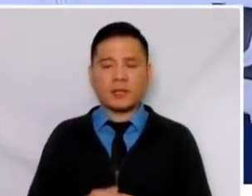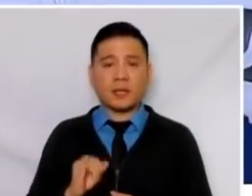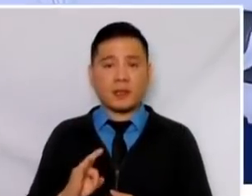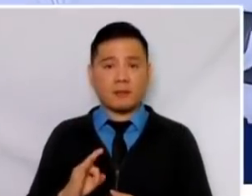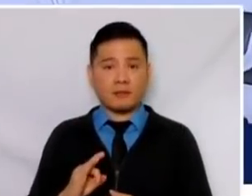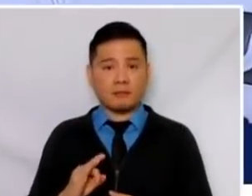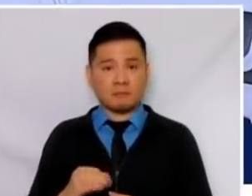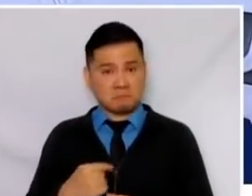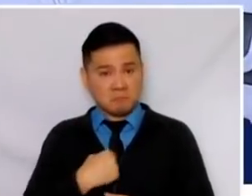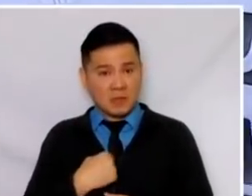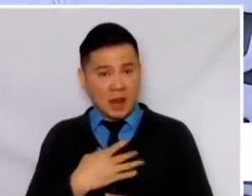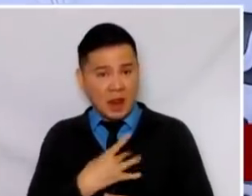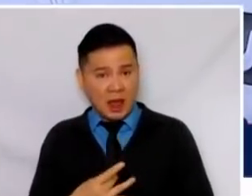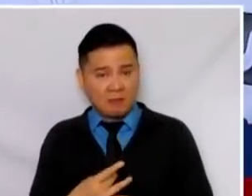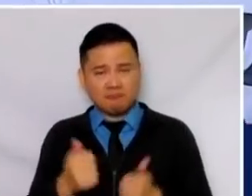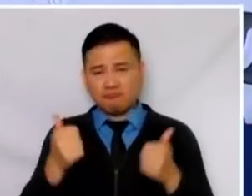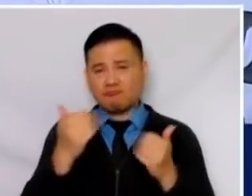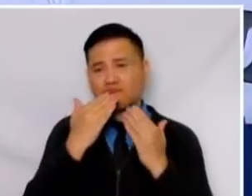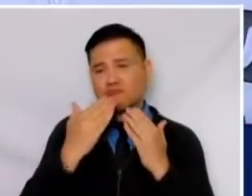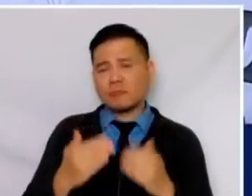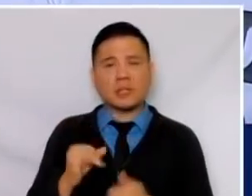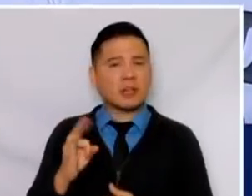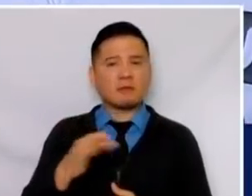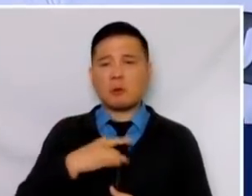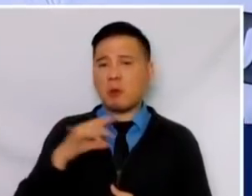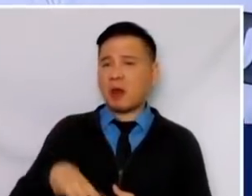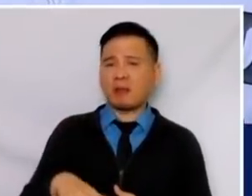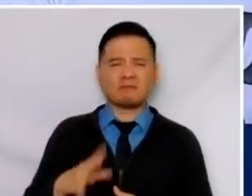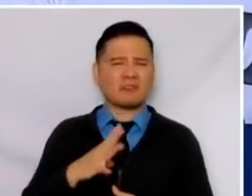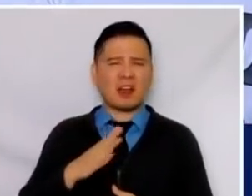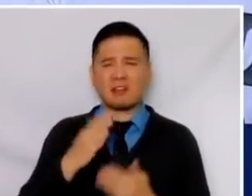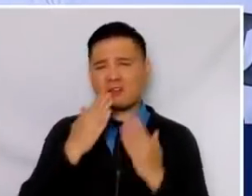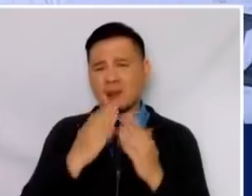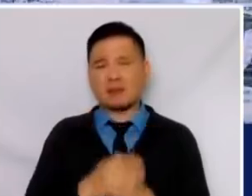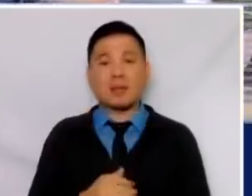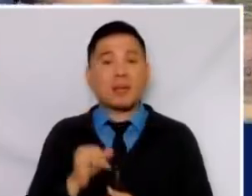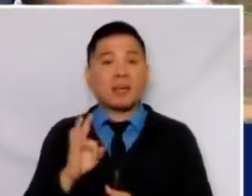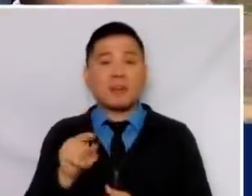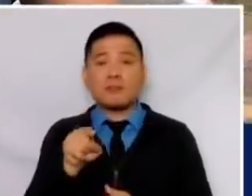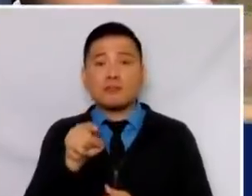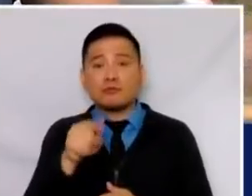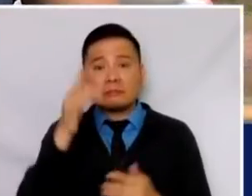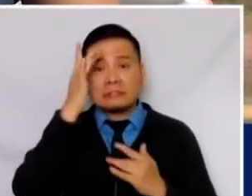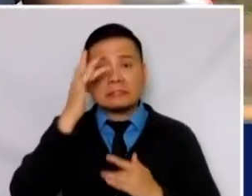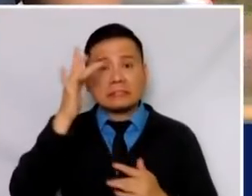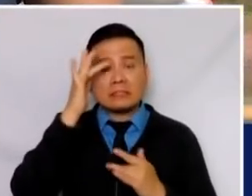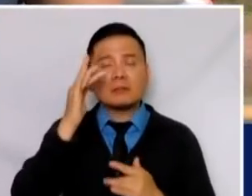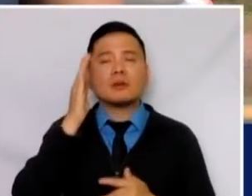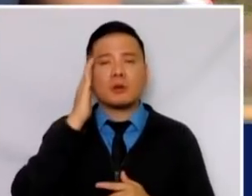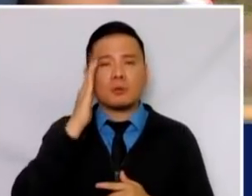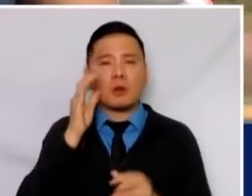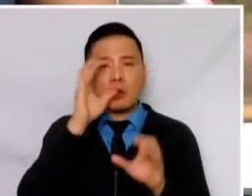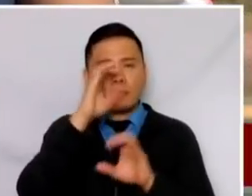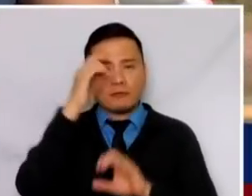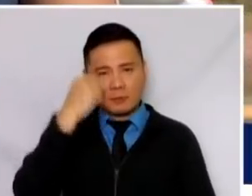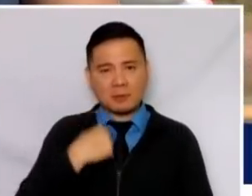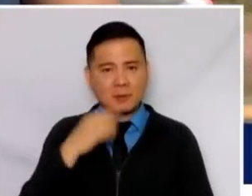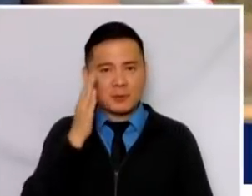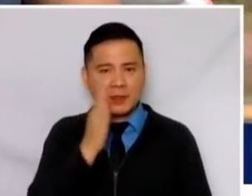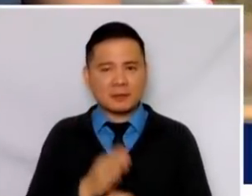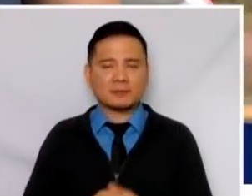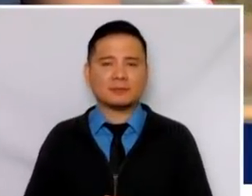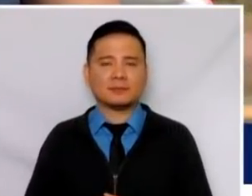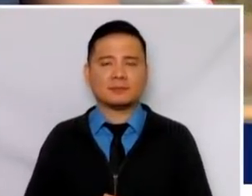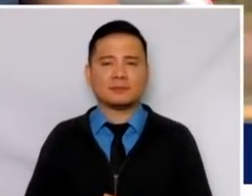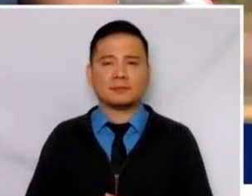ako gusto, thank you din. Wala naman problema. Total, pag nakasakit kayo, ako naman hahanapin niyo. Hindi pa nagtatapos dito ang